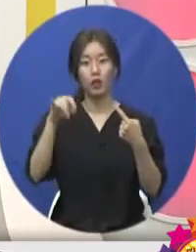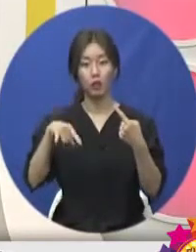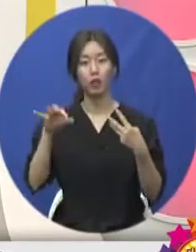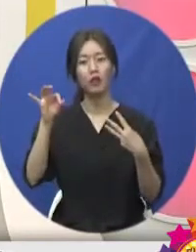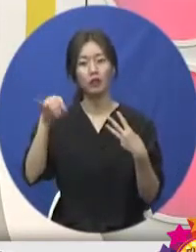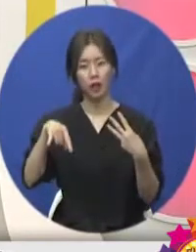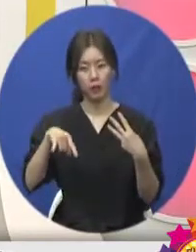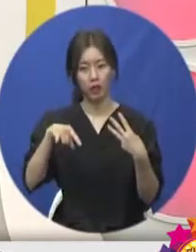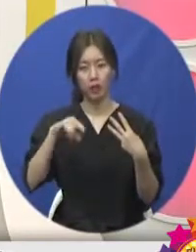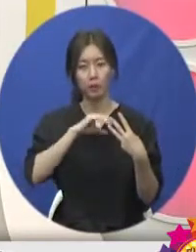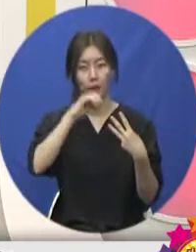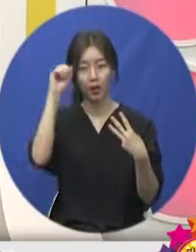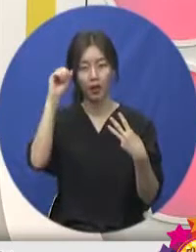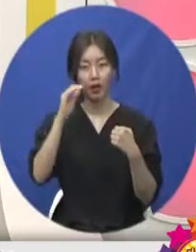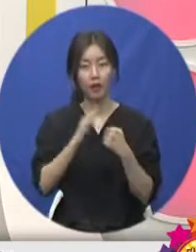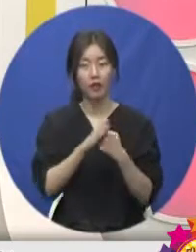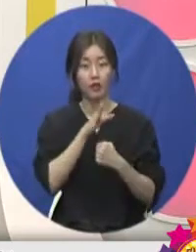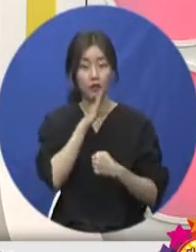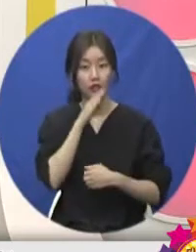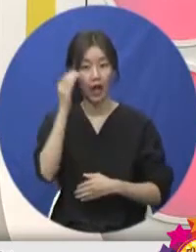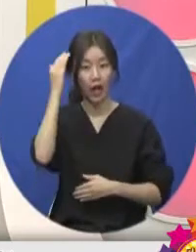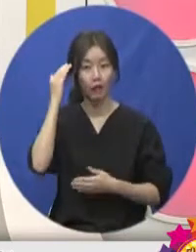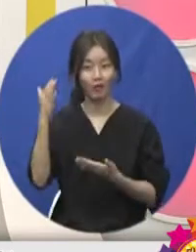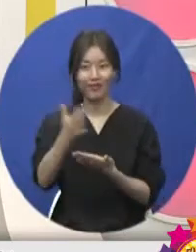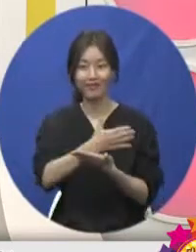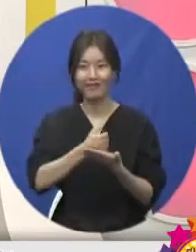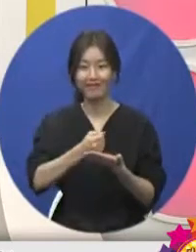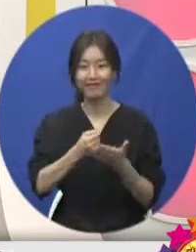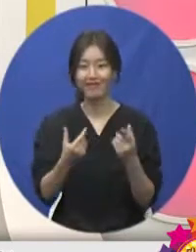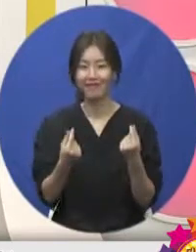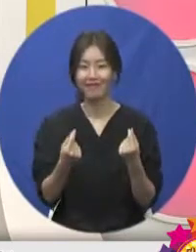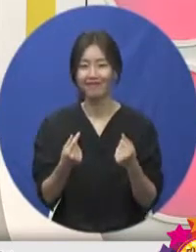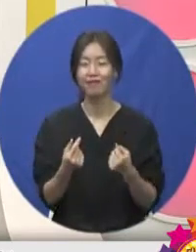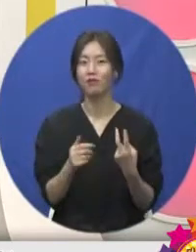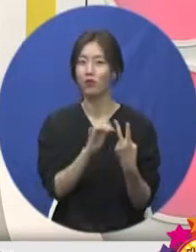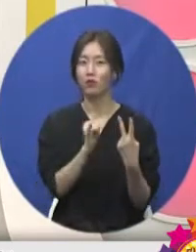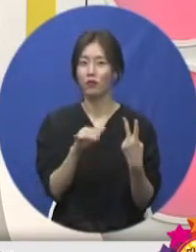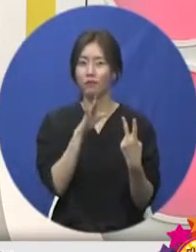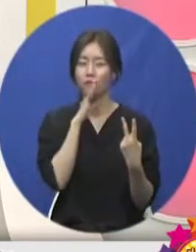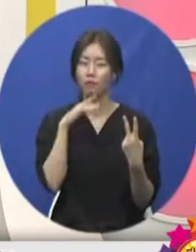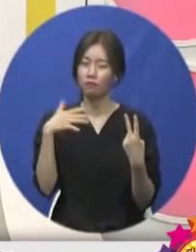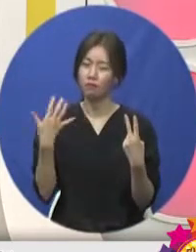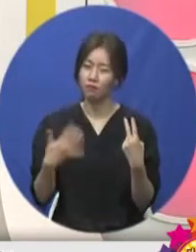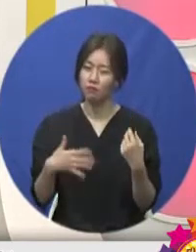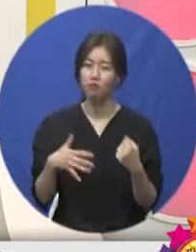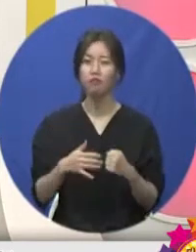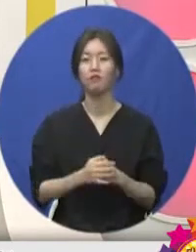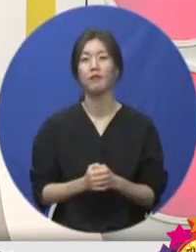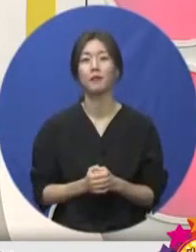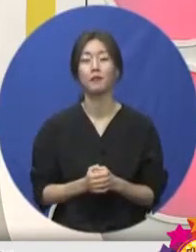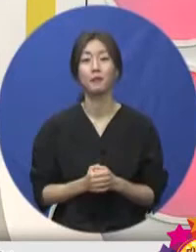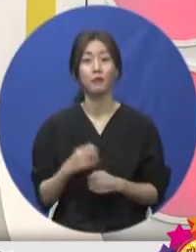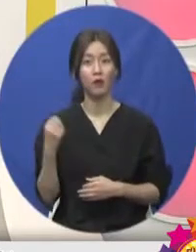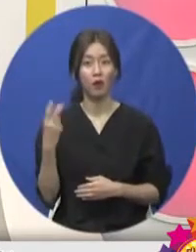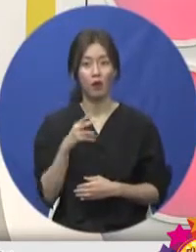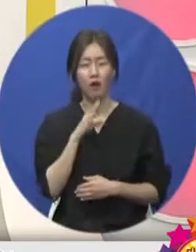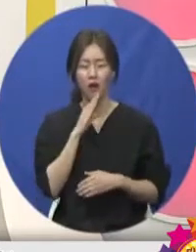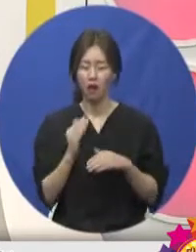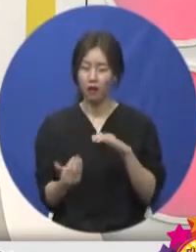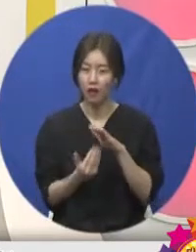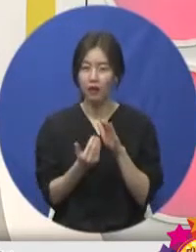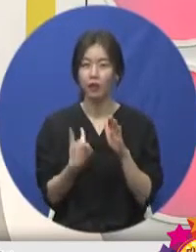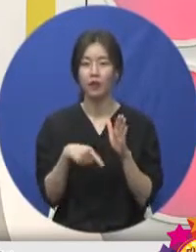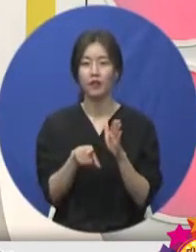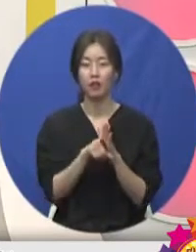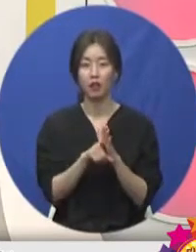차지하셨기 때문에. 우리나라가 확 다 휩쓸어버린 거잖아요. 예. 두 분 정말 정말 대단하시고요. 예. 이 최고의 위치까지 오르기